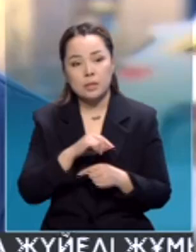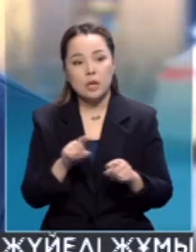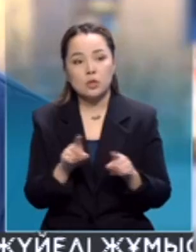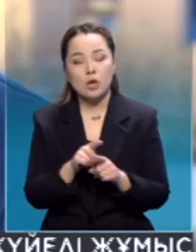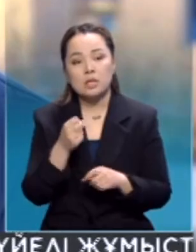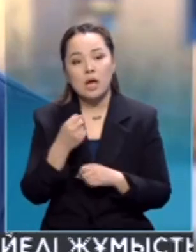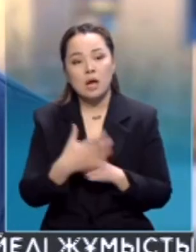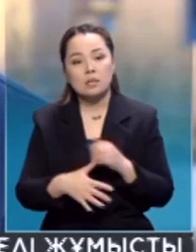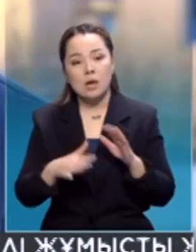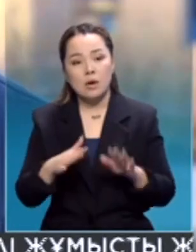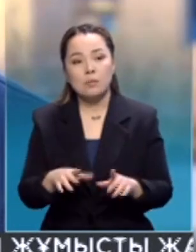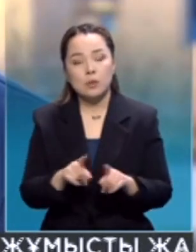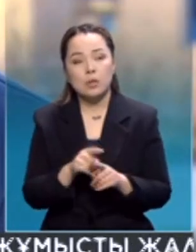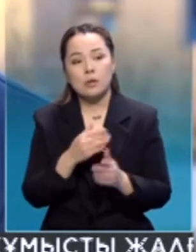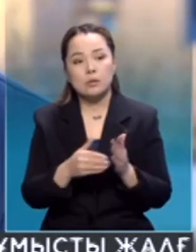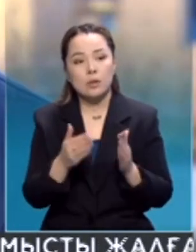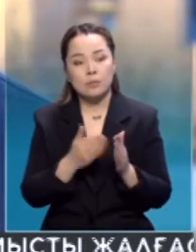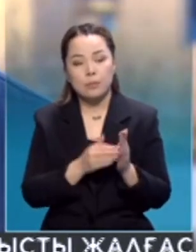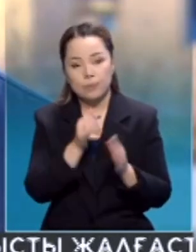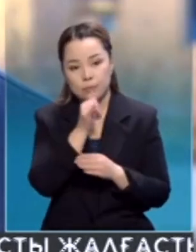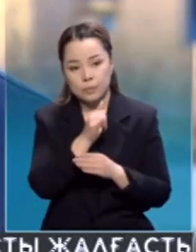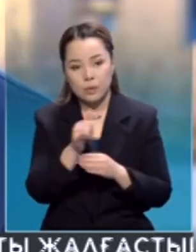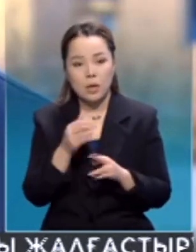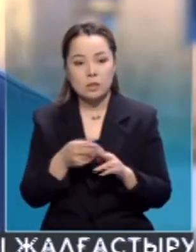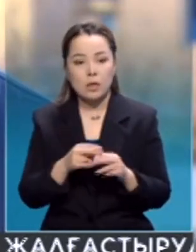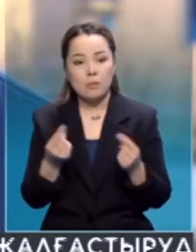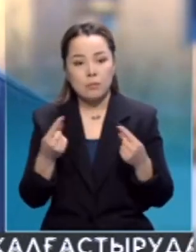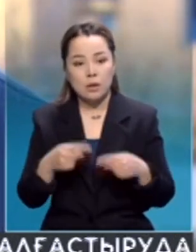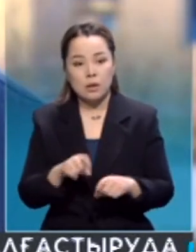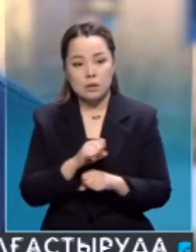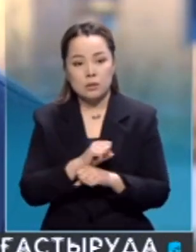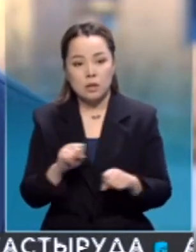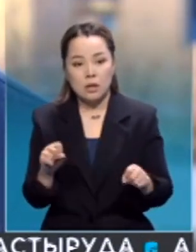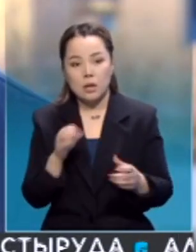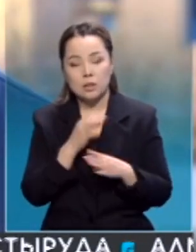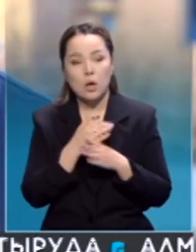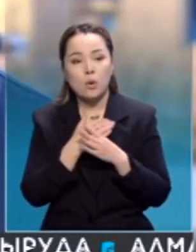станциялары жойылмас үшін, олар банкротқа ұшырамас үшін, оларға көмектесу керек.